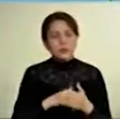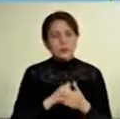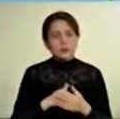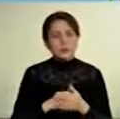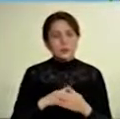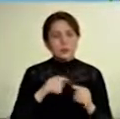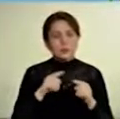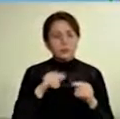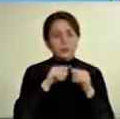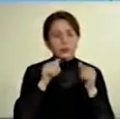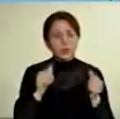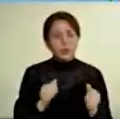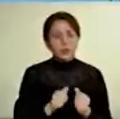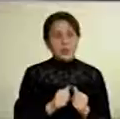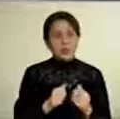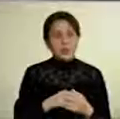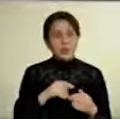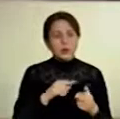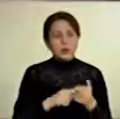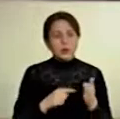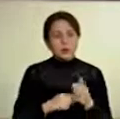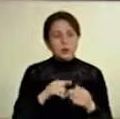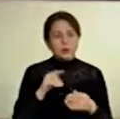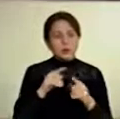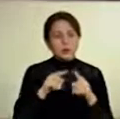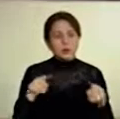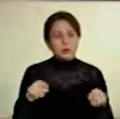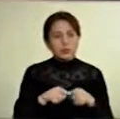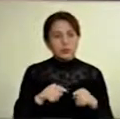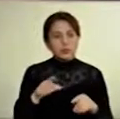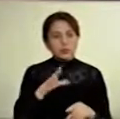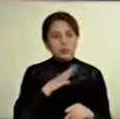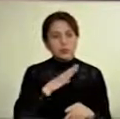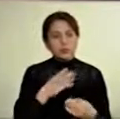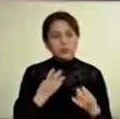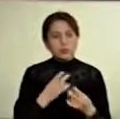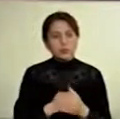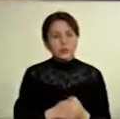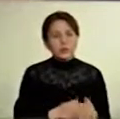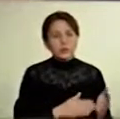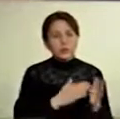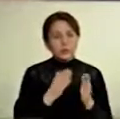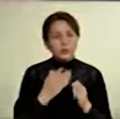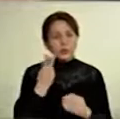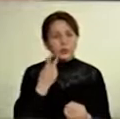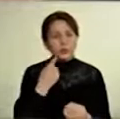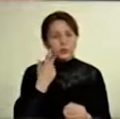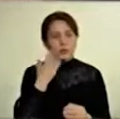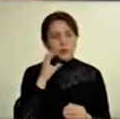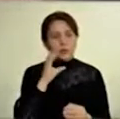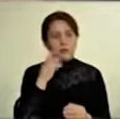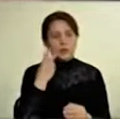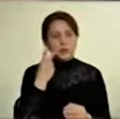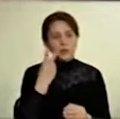bu shaklimizdan esa bo'linganda uchburchak hosil bo'lishi. İkinci S2, ya'ni